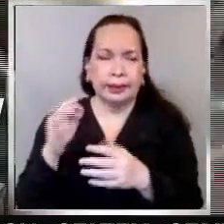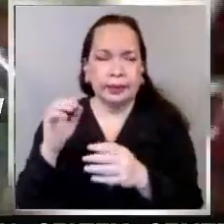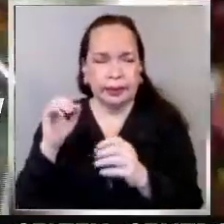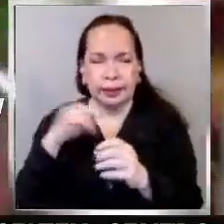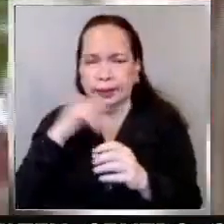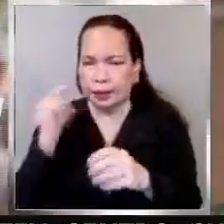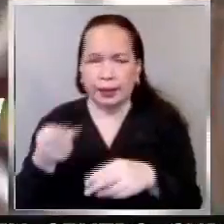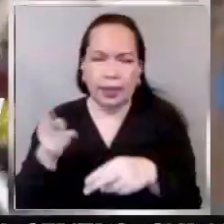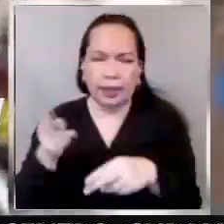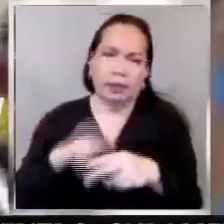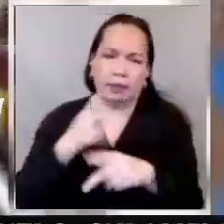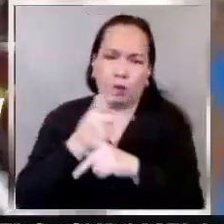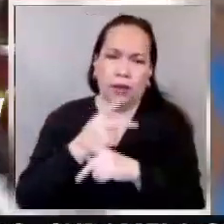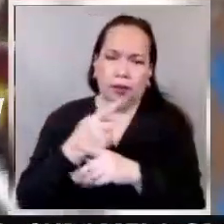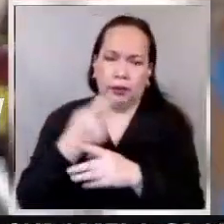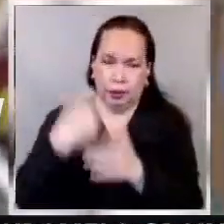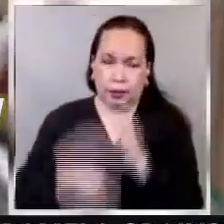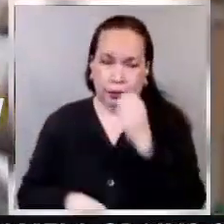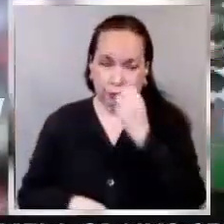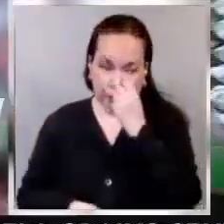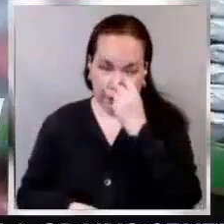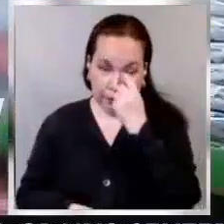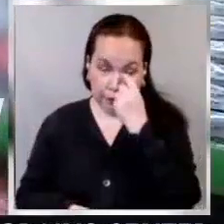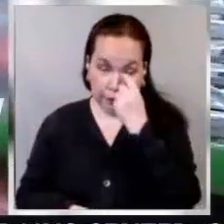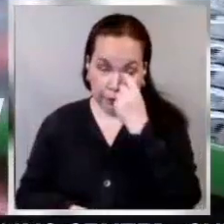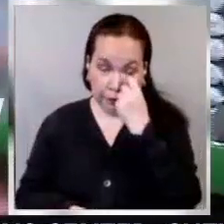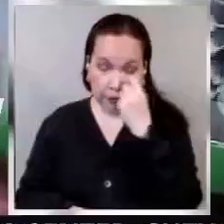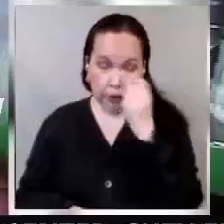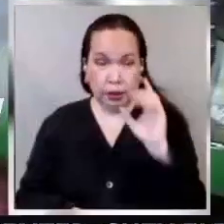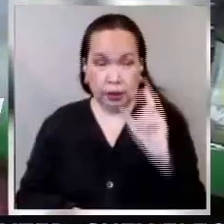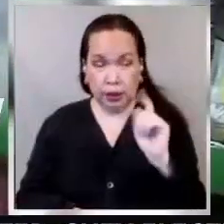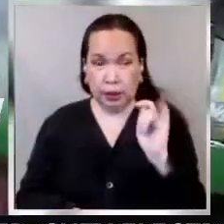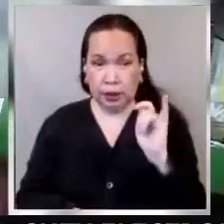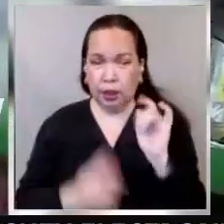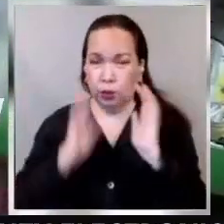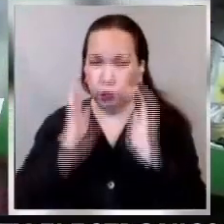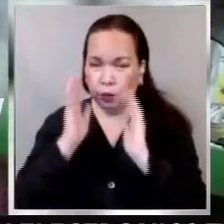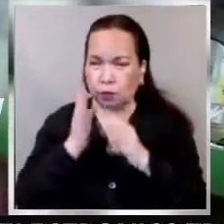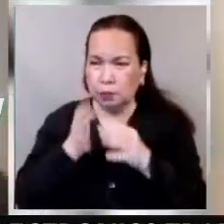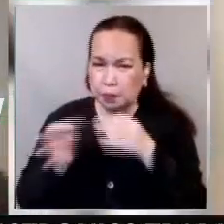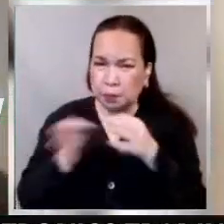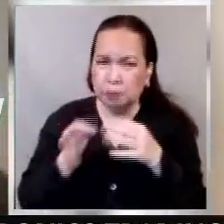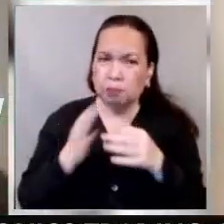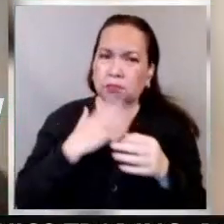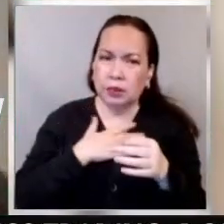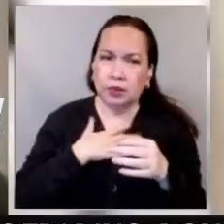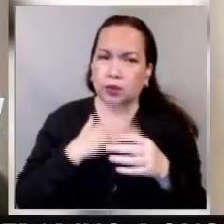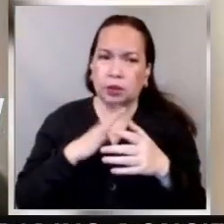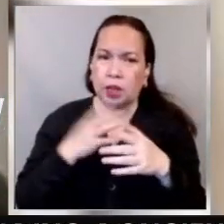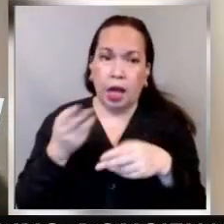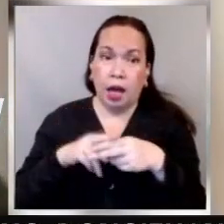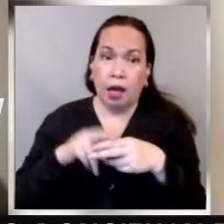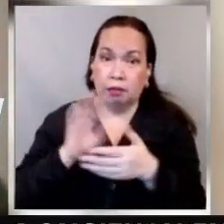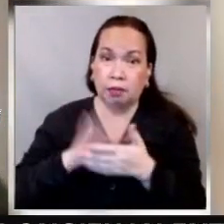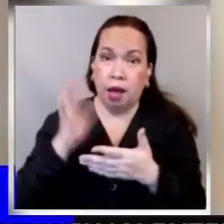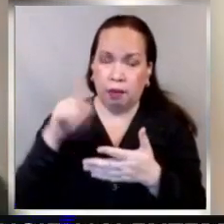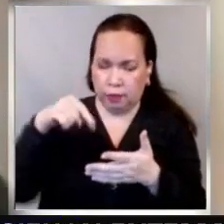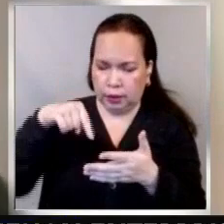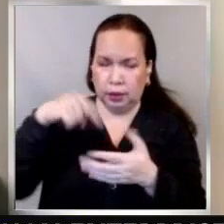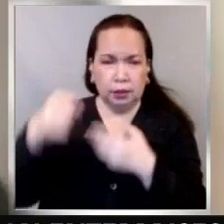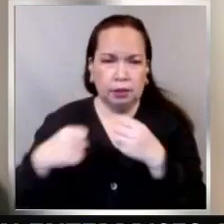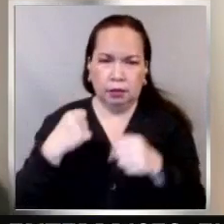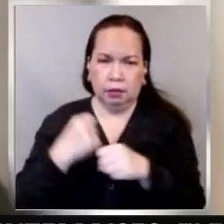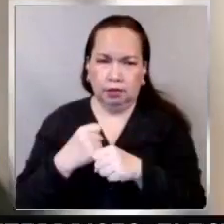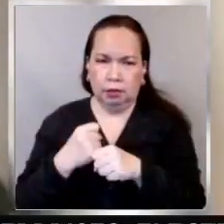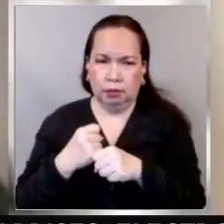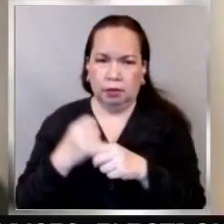bilihin. Makikiusap ang DTI na wala munang taas presyo hanggang matapos ang taon. We're more than willing to talk to them and cooperate